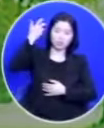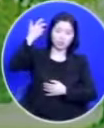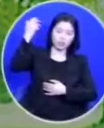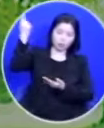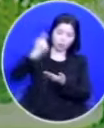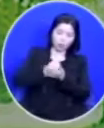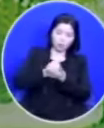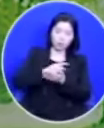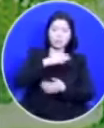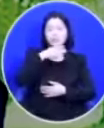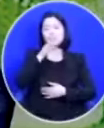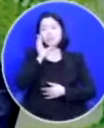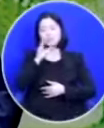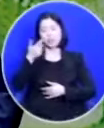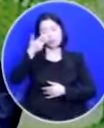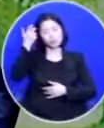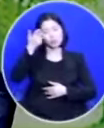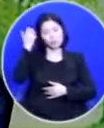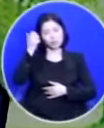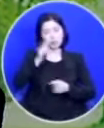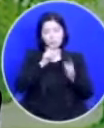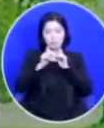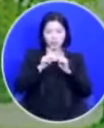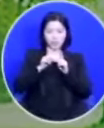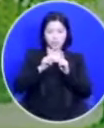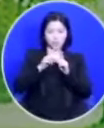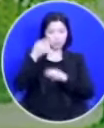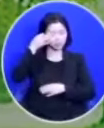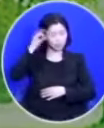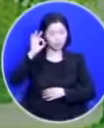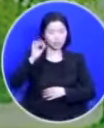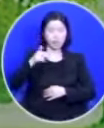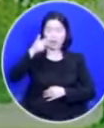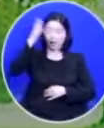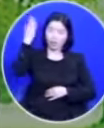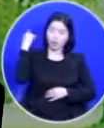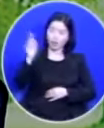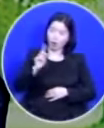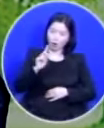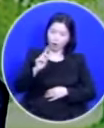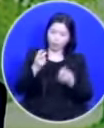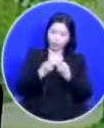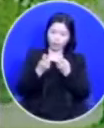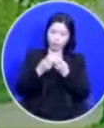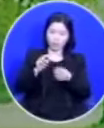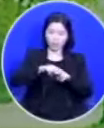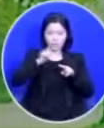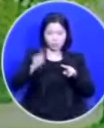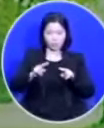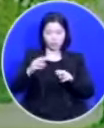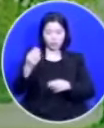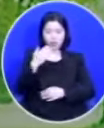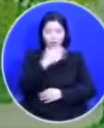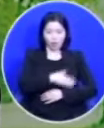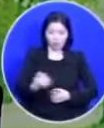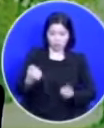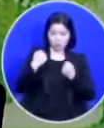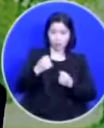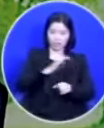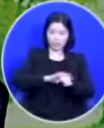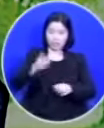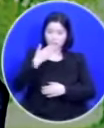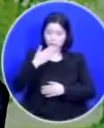꿀 것이오 라는 말씀이 생각이 납니다 예제는 어떻게 하면 퇴직 후에 건강하게 잘 먹고 잘 살 수 있을까